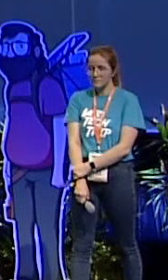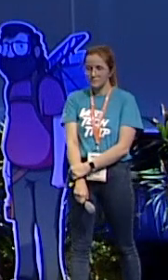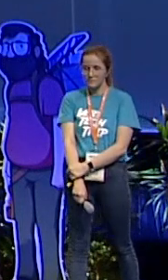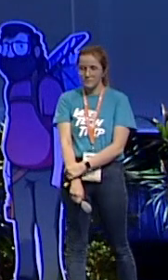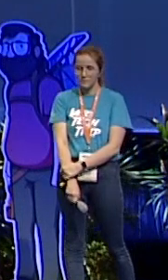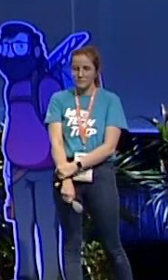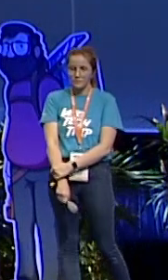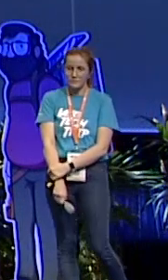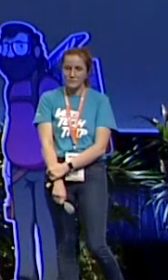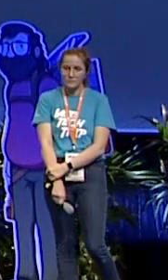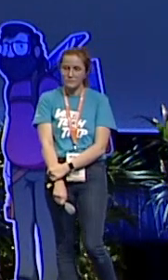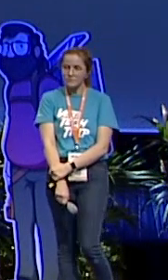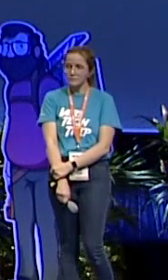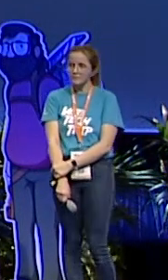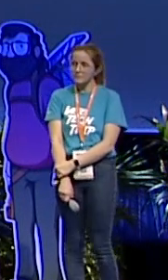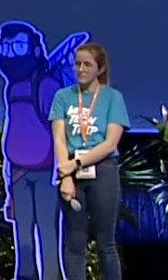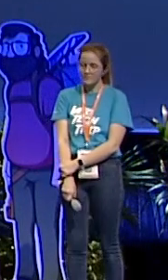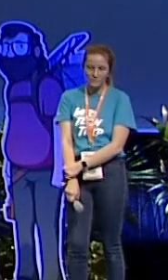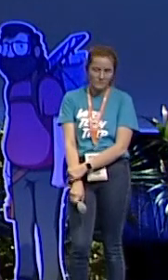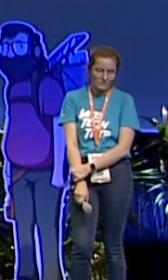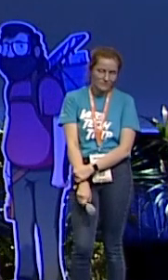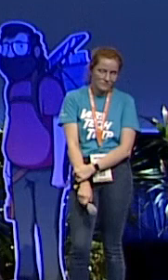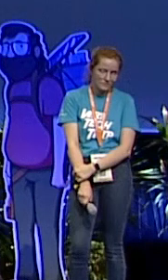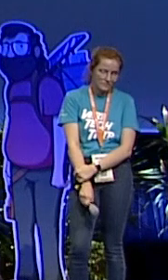Et leur nom, donc les lettres, forcément, de A à Z.